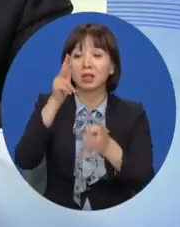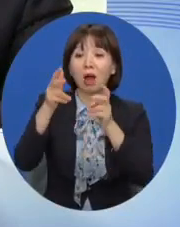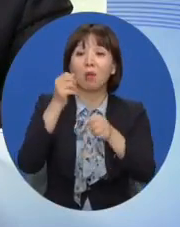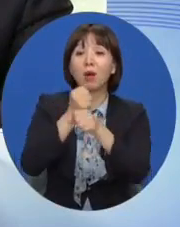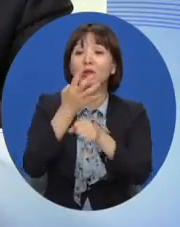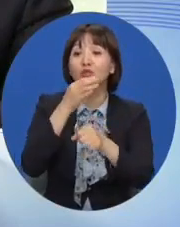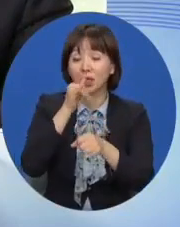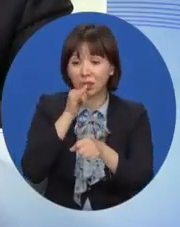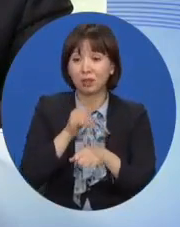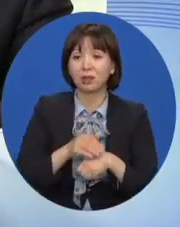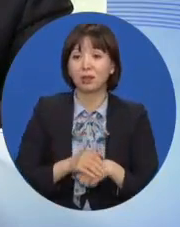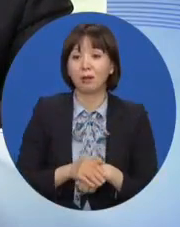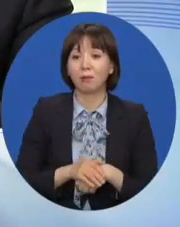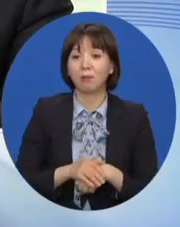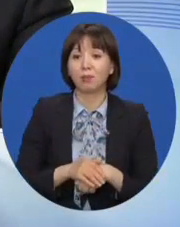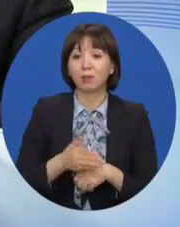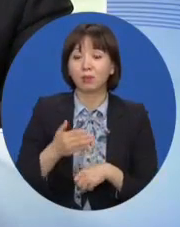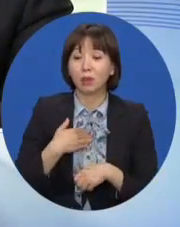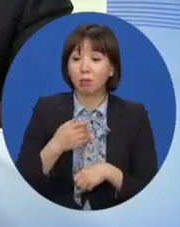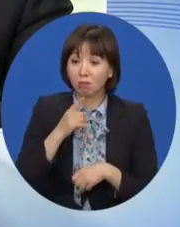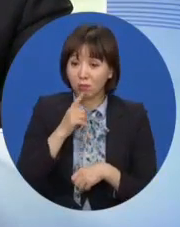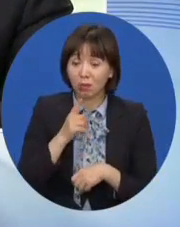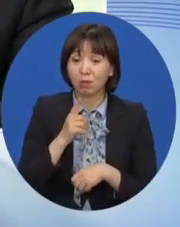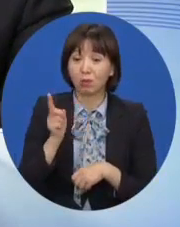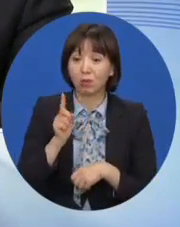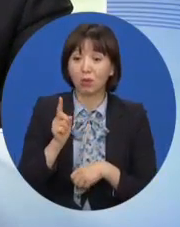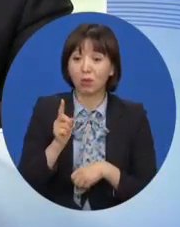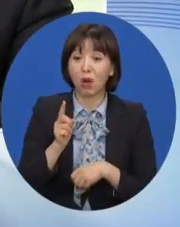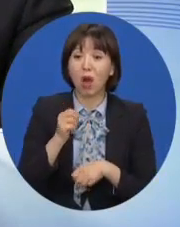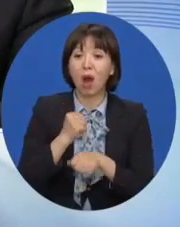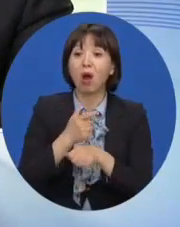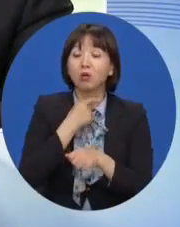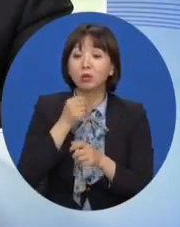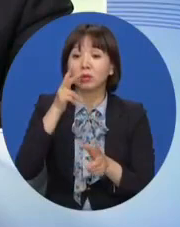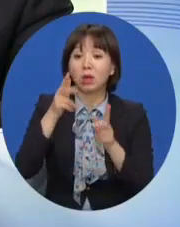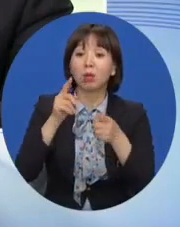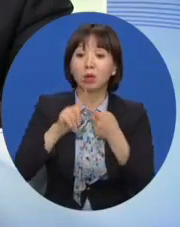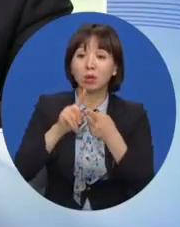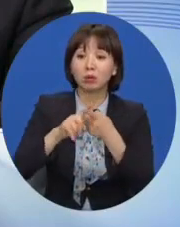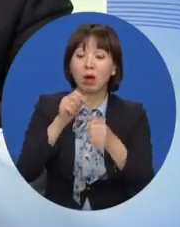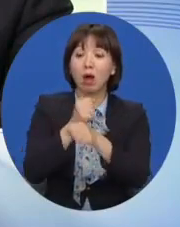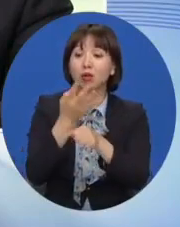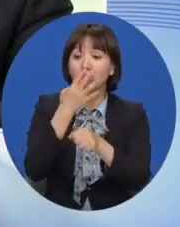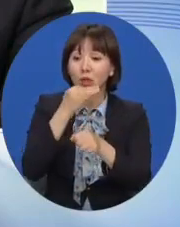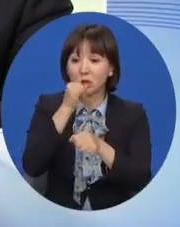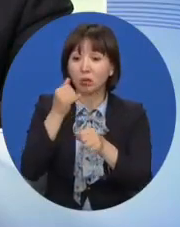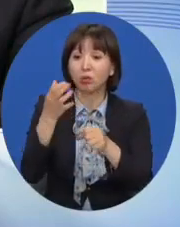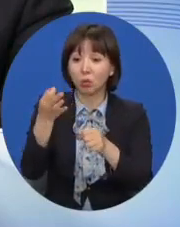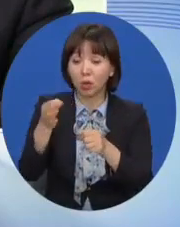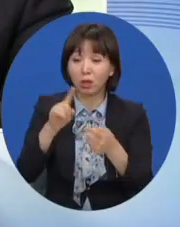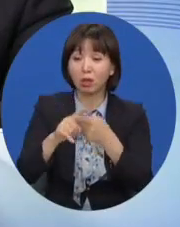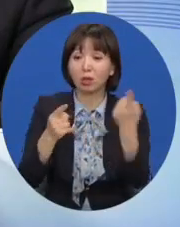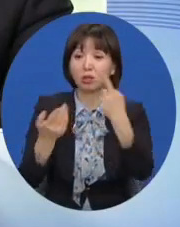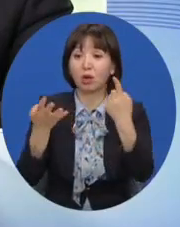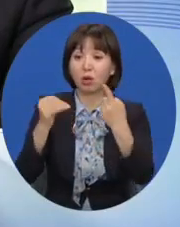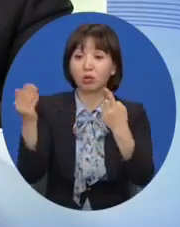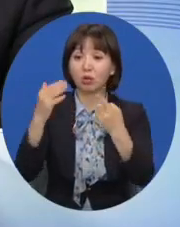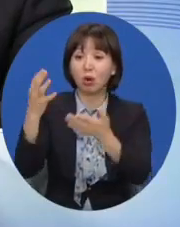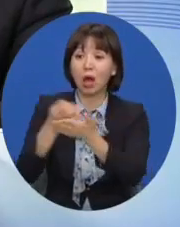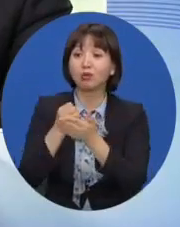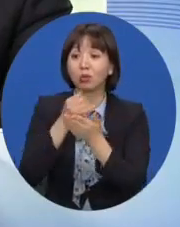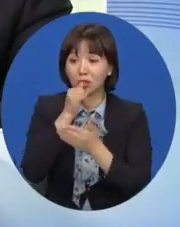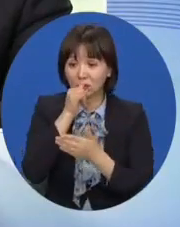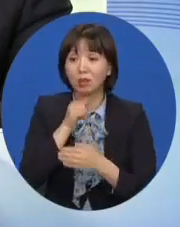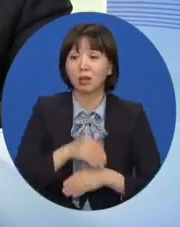할 수 있는 제가 말하자면은 하고 싶은 사업을 할 수 있는 돈을 한 천억 정도를 지금 갖고 있습니다. 그렇기